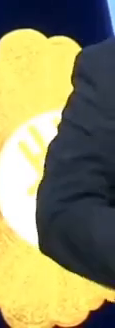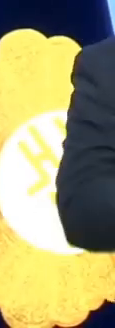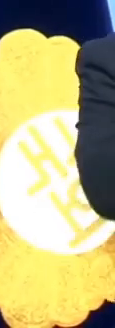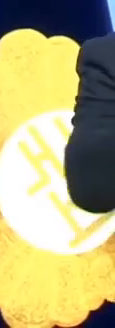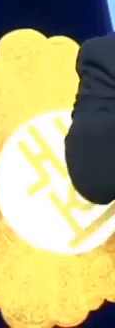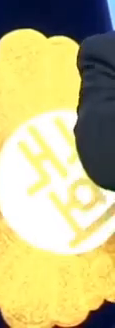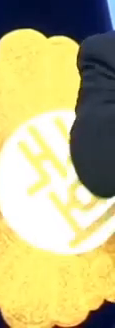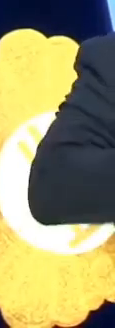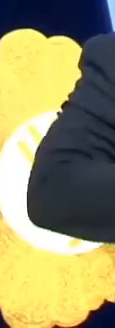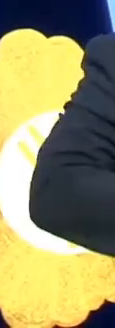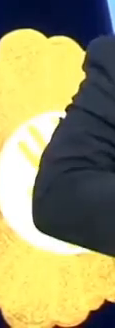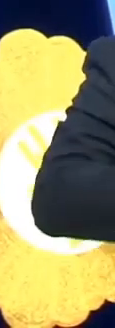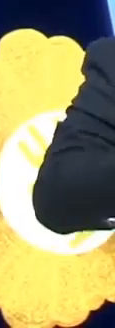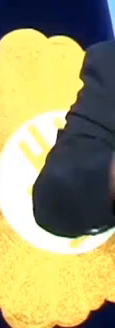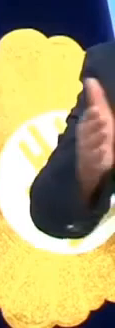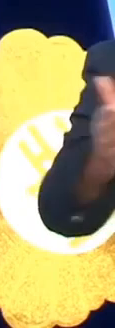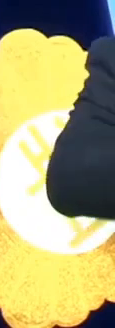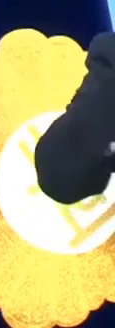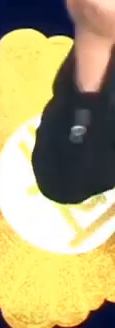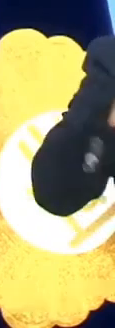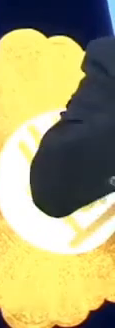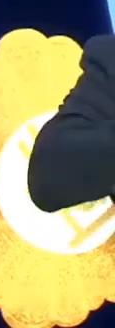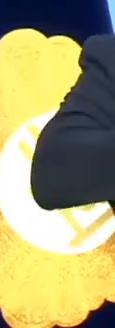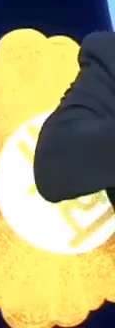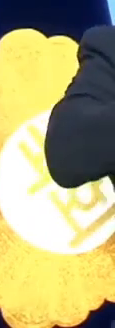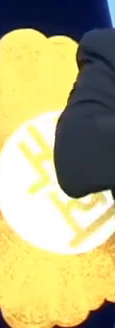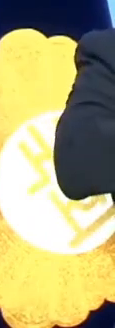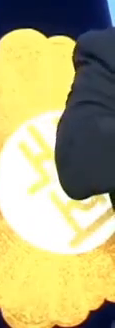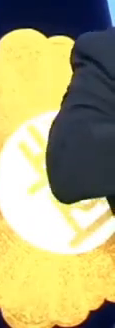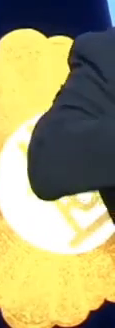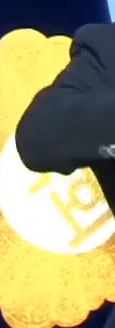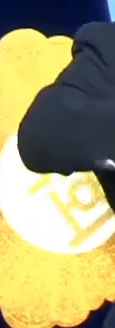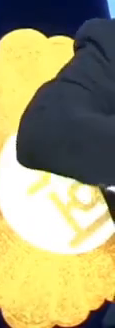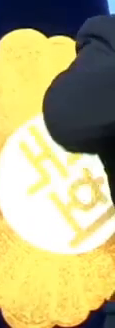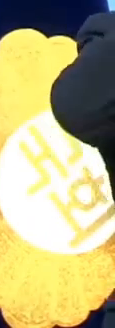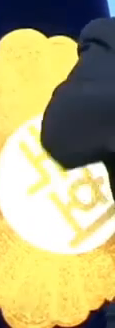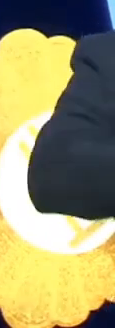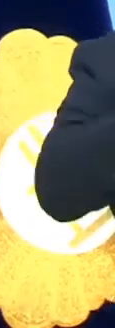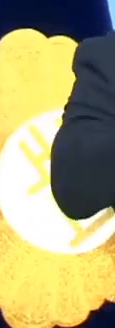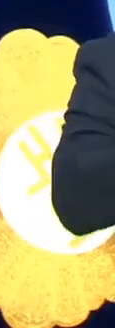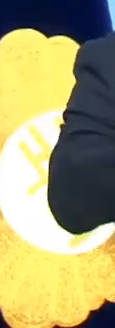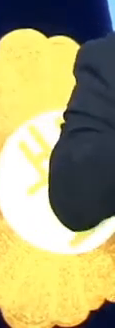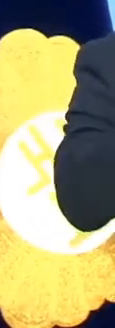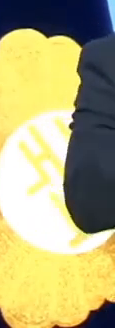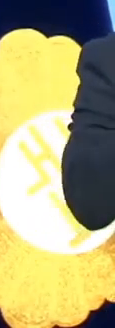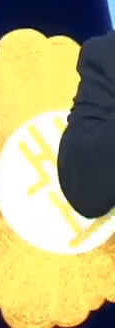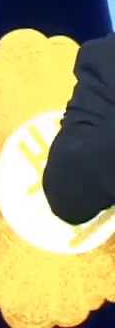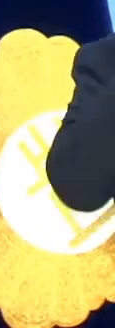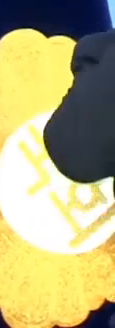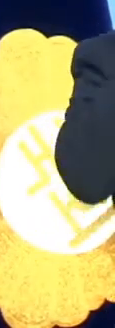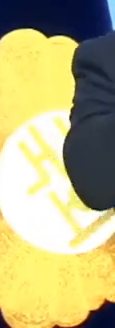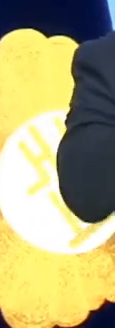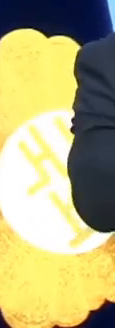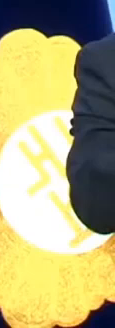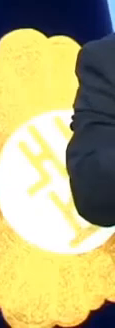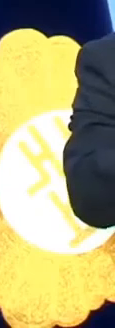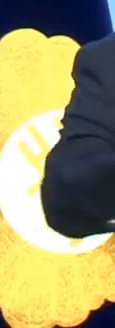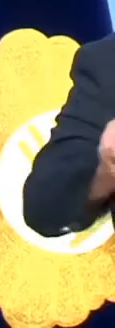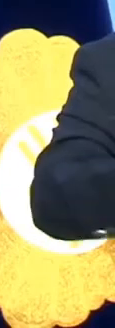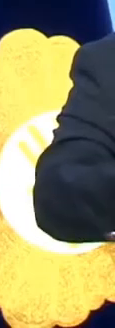여러분도 아시겠지만 오늘부터 국회 기자회견장에서 수호 통역이 지원 되었읍니다 청각 장애인들이